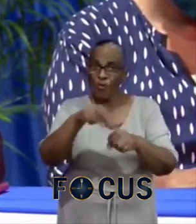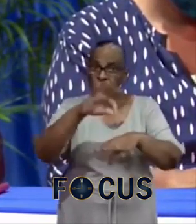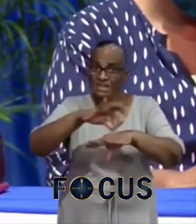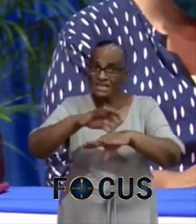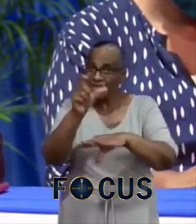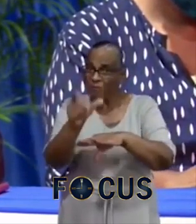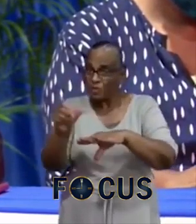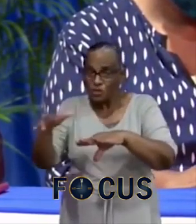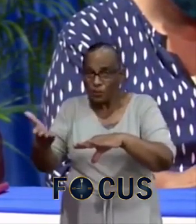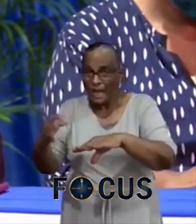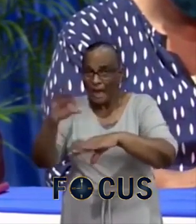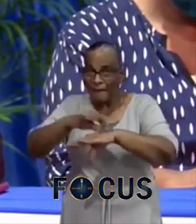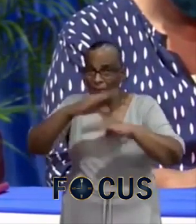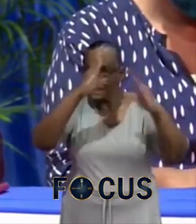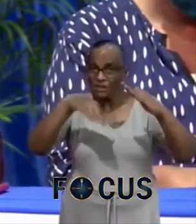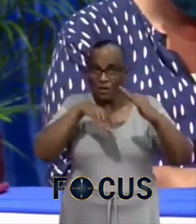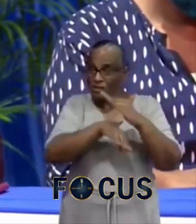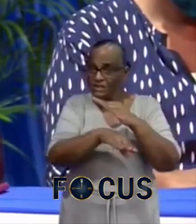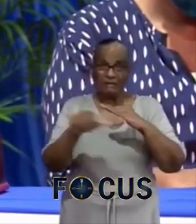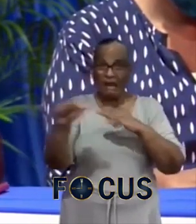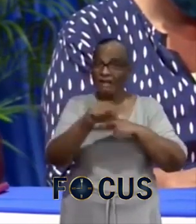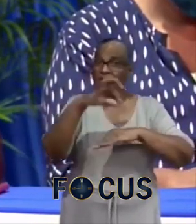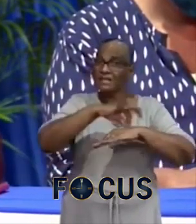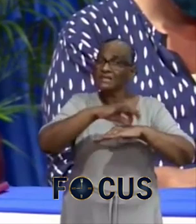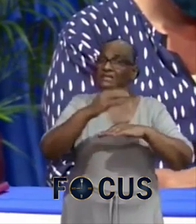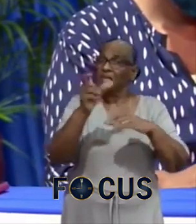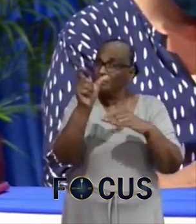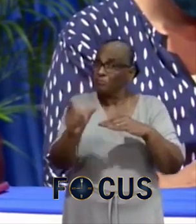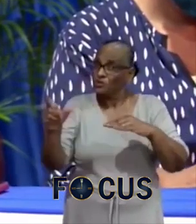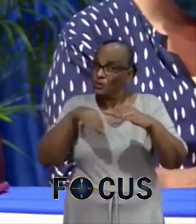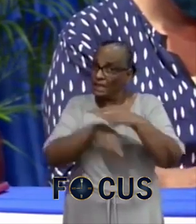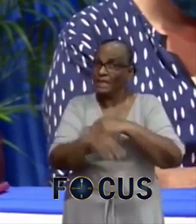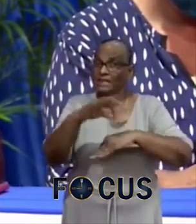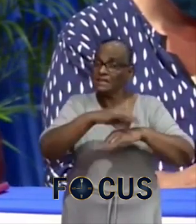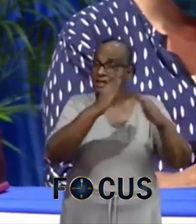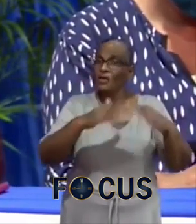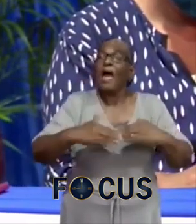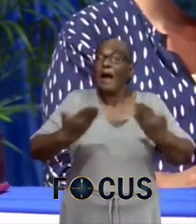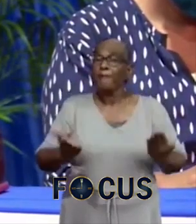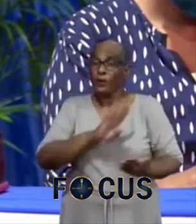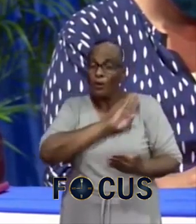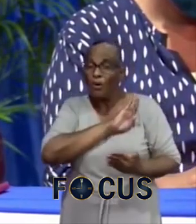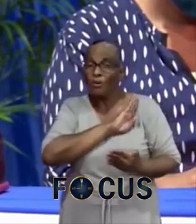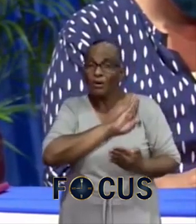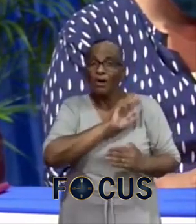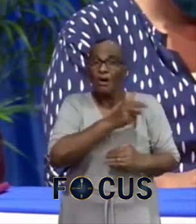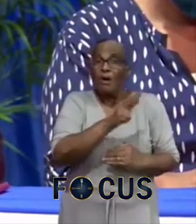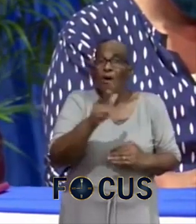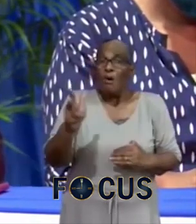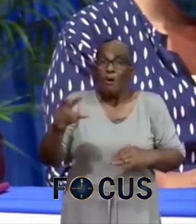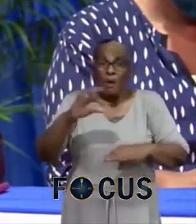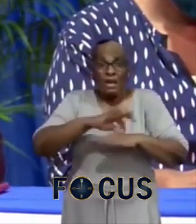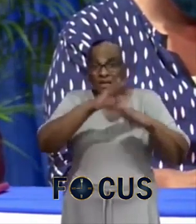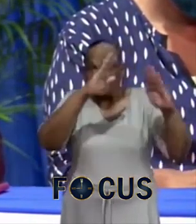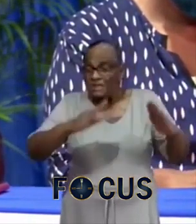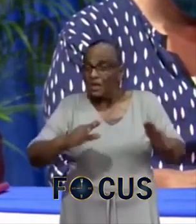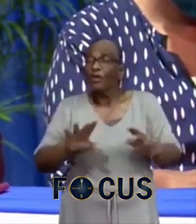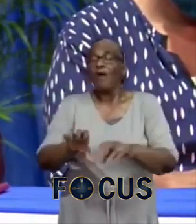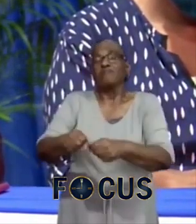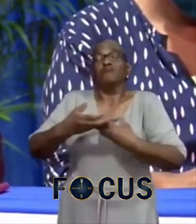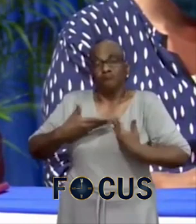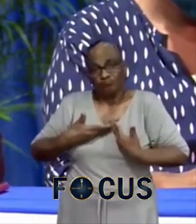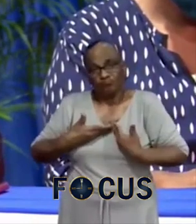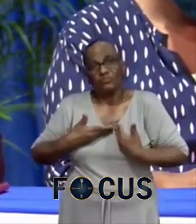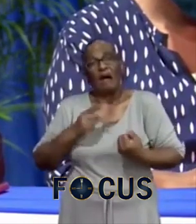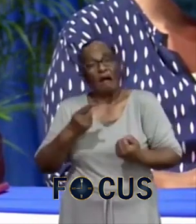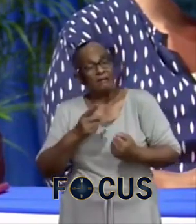gemaakt waarbij VG dus natuurlijk ook belast mee was om te kijken welk ziekenhuis neemt wat op zich. Welk